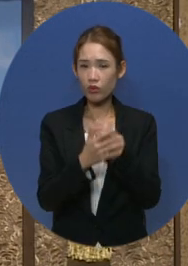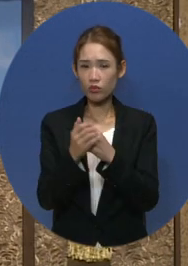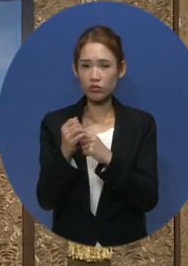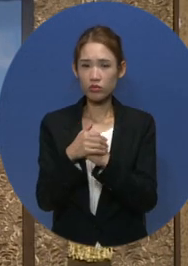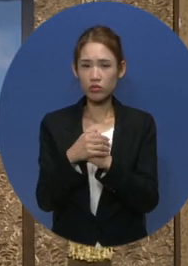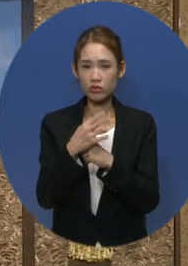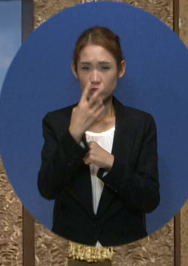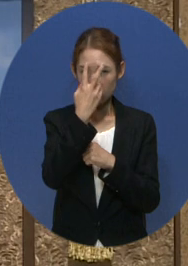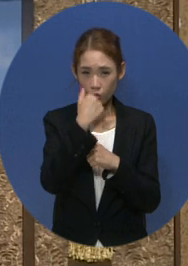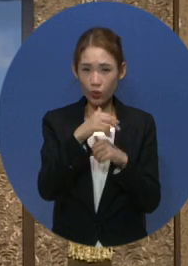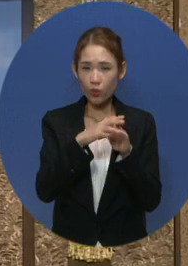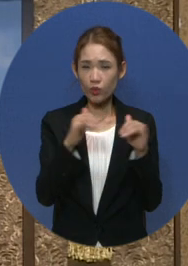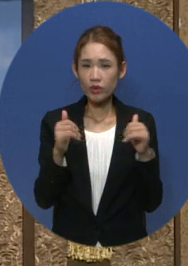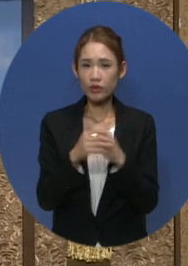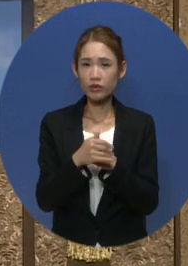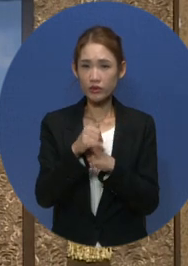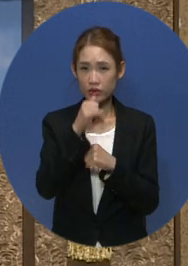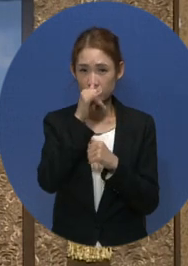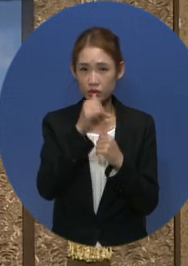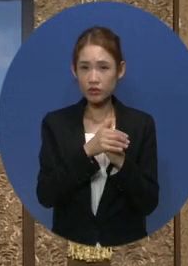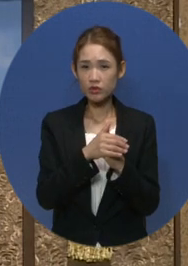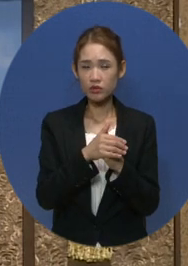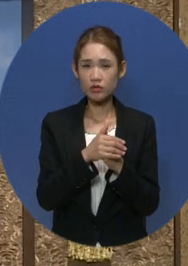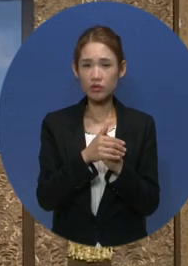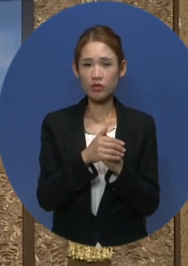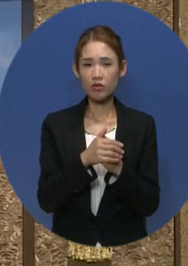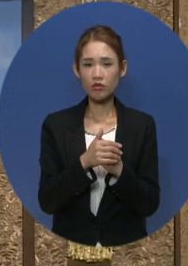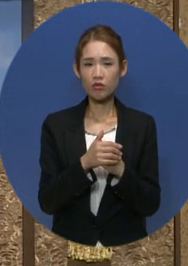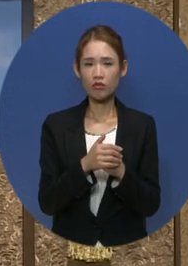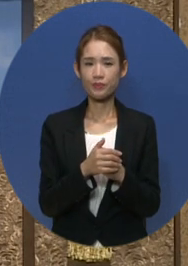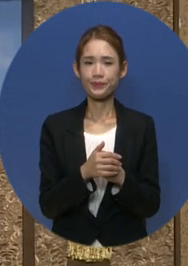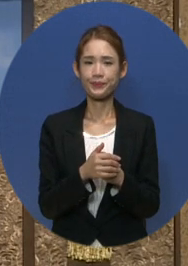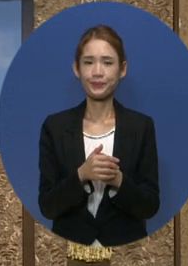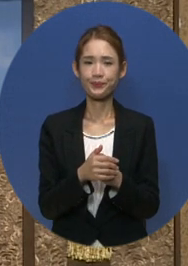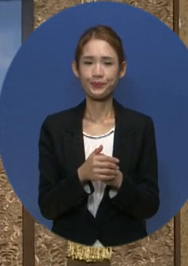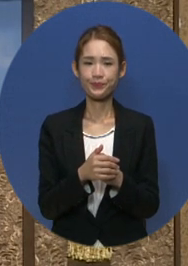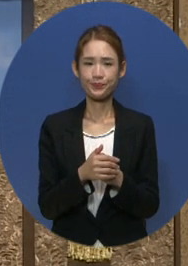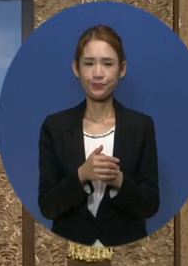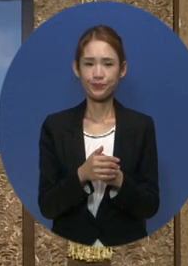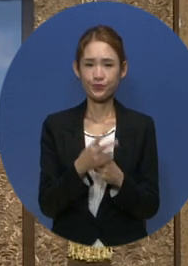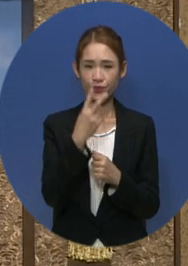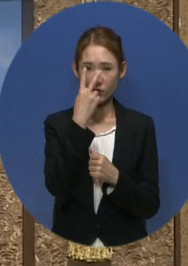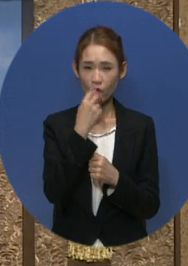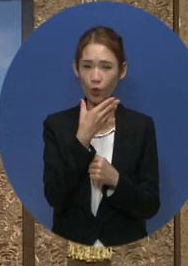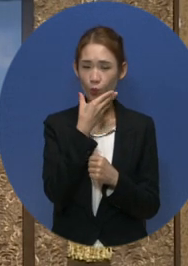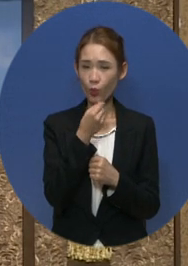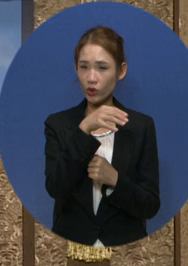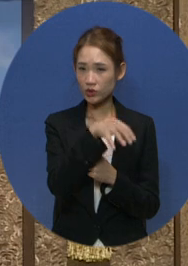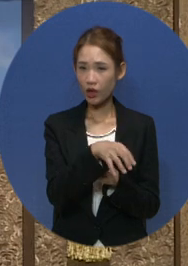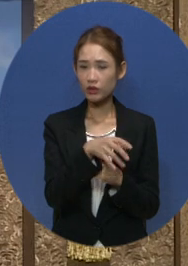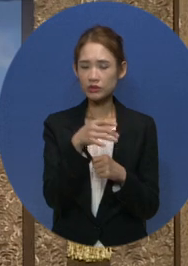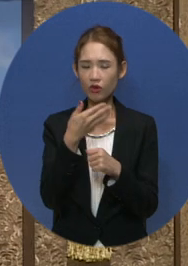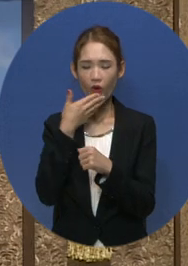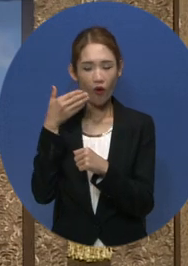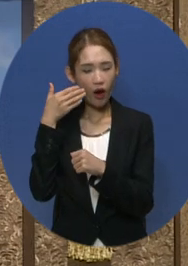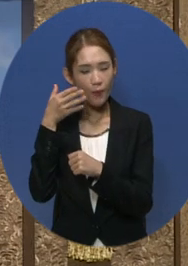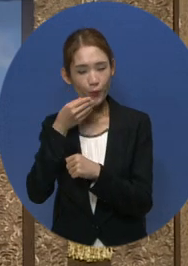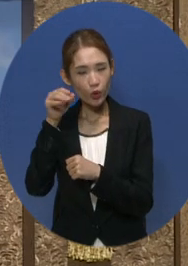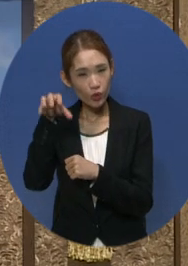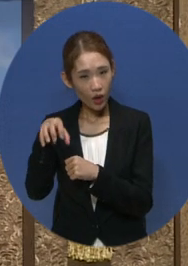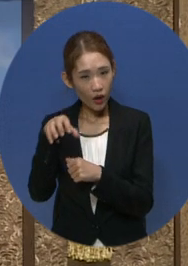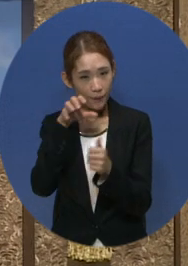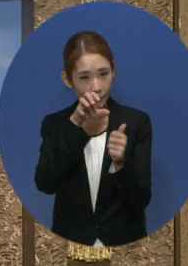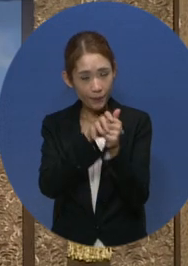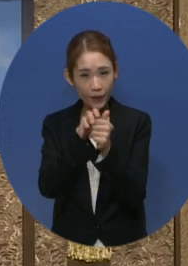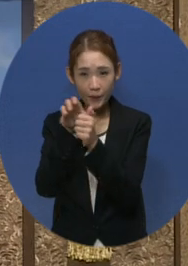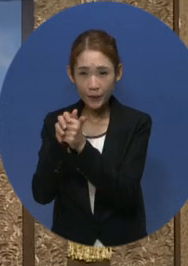농기반 이런 게 또 원래부터 농맹인 이런 게 있기 때문에 그 시각 뭐 복지관에서 한다 청각복지관에서 한다